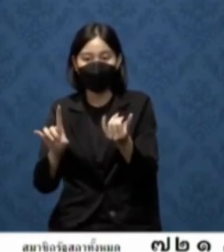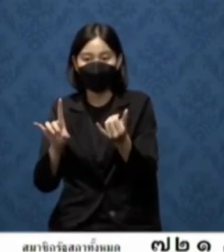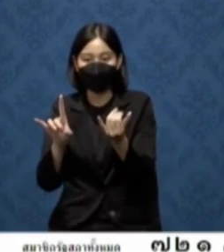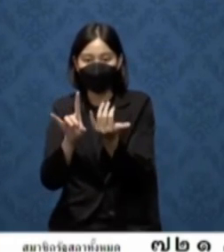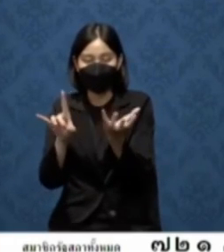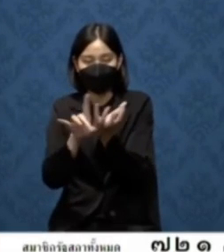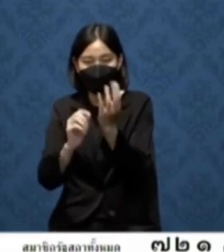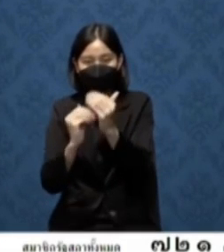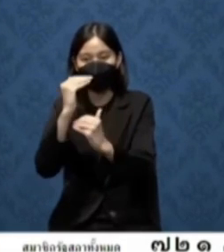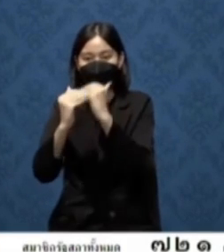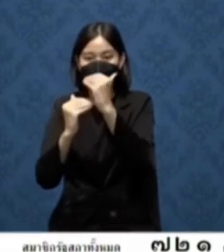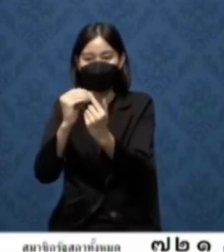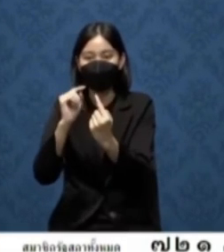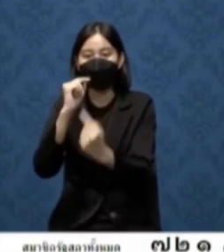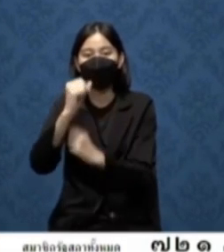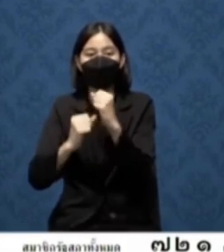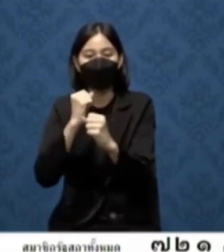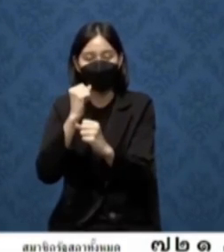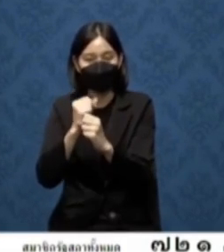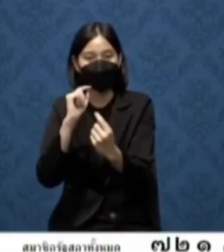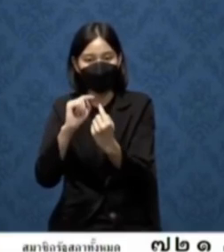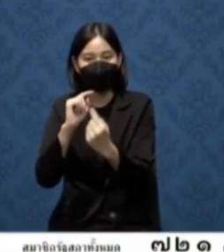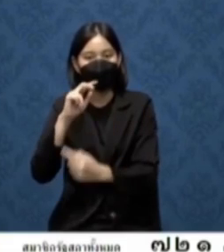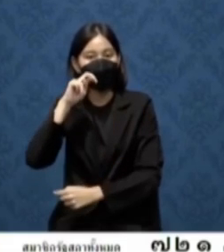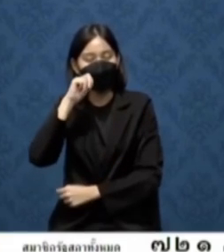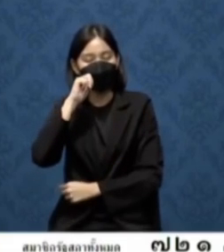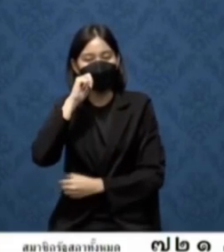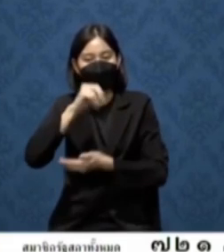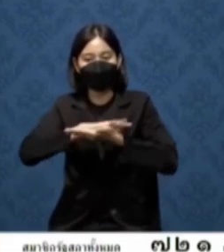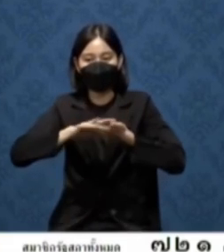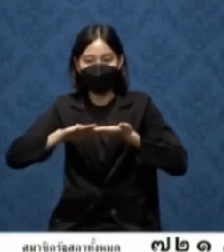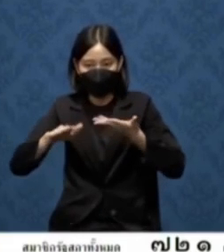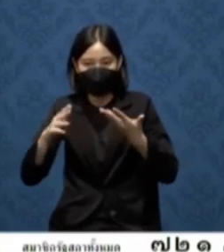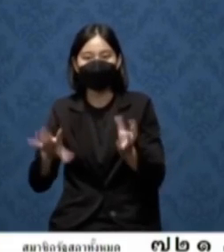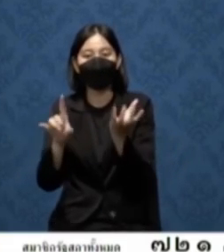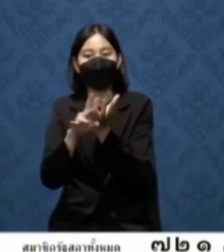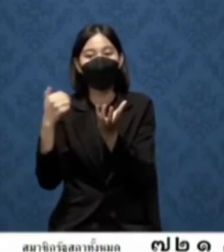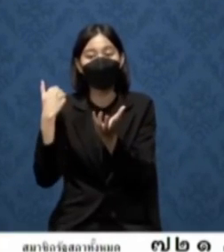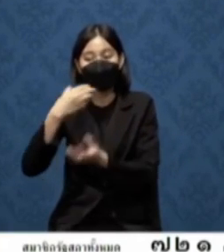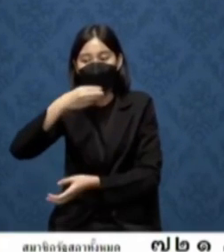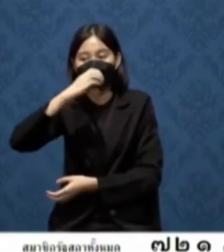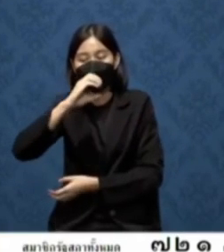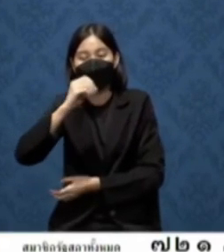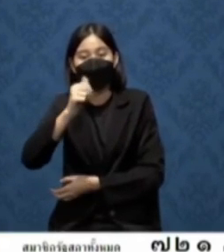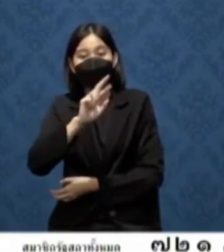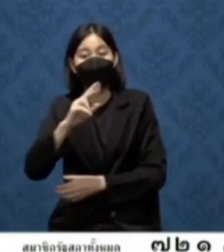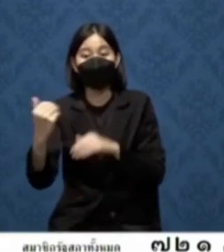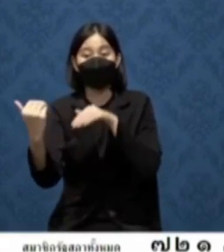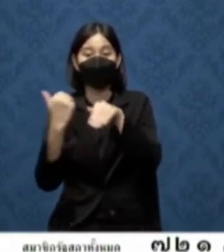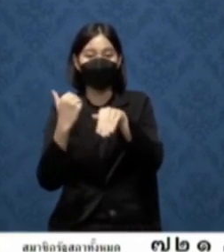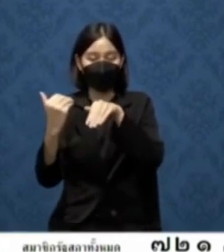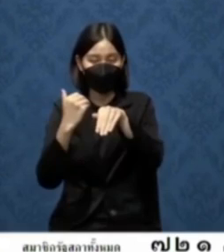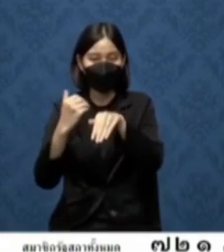ได้อย่างสมวัยมีน้ำประปาที่ไม่เพียงแต่ใสสะอาดครับแต่มีคุณภาพถึงขั้นดื่มได้มีระบบคมนาคมสาธารณะ